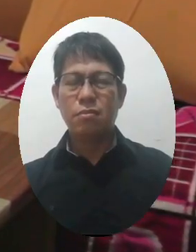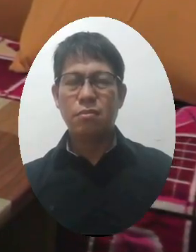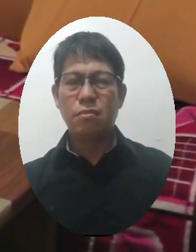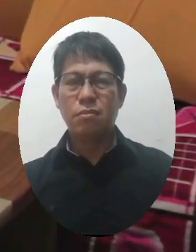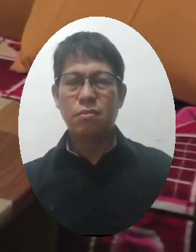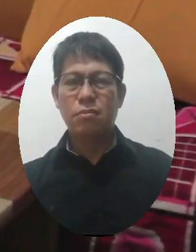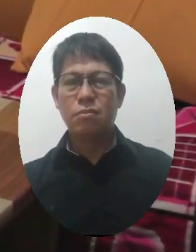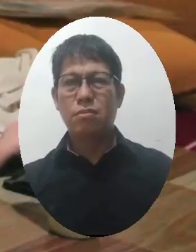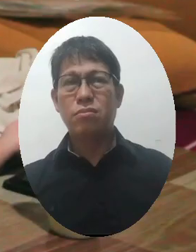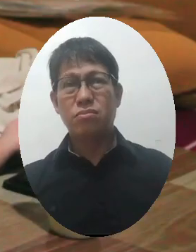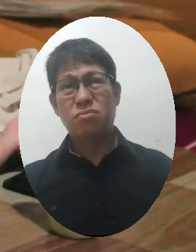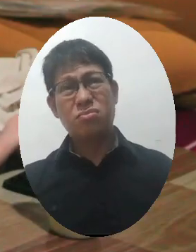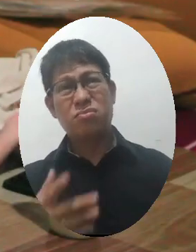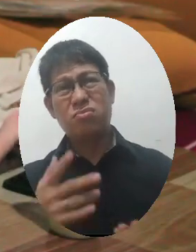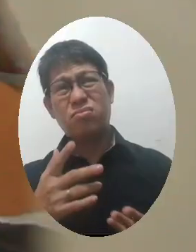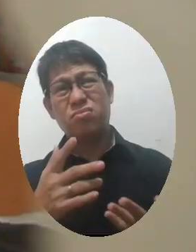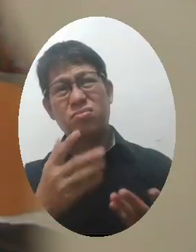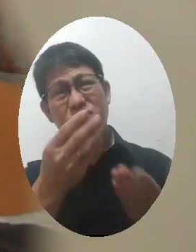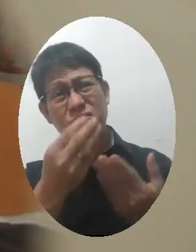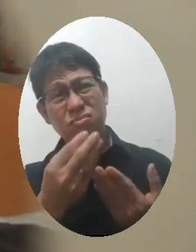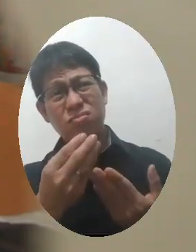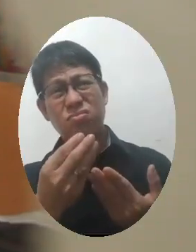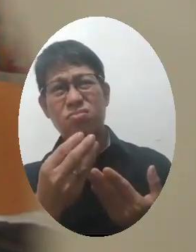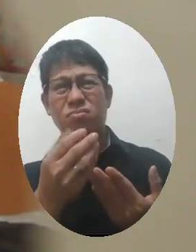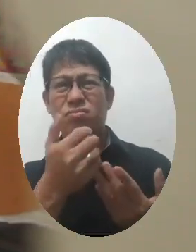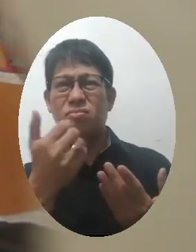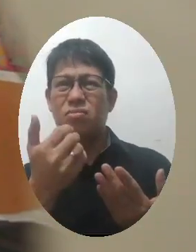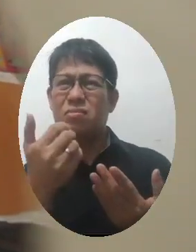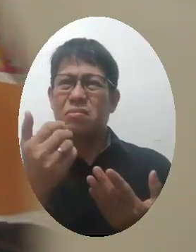Kasi hindi naman po talaga lahat malalapitan nyo eh.